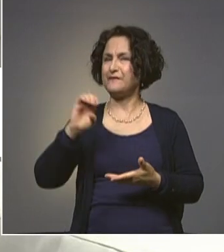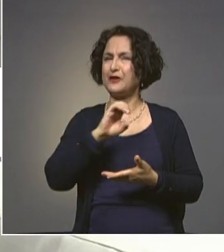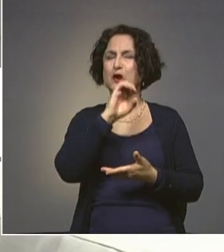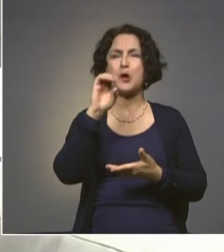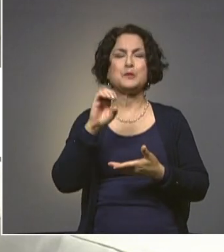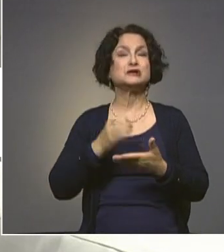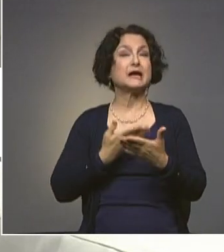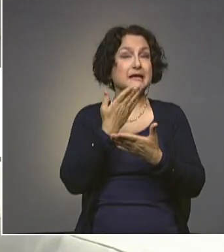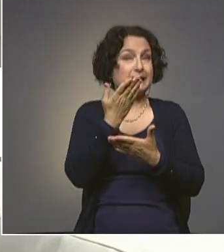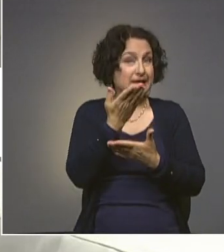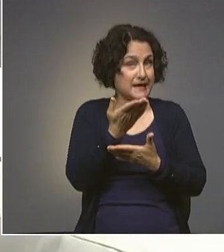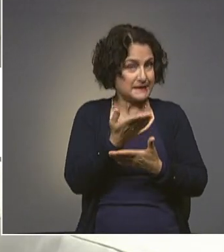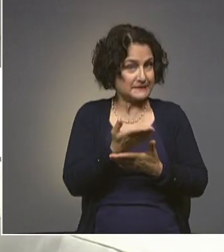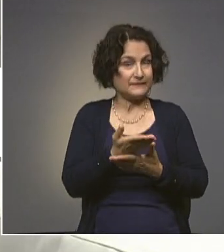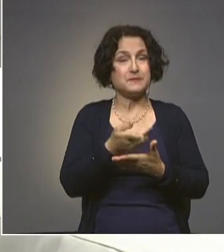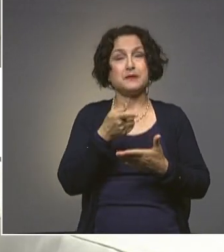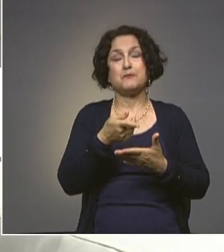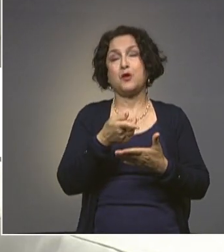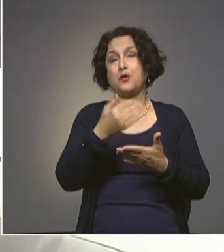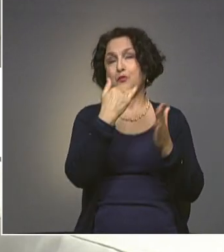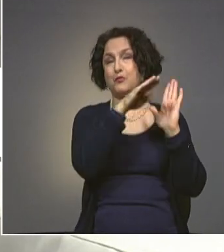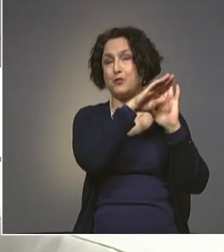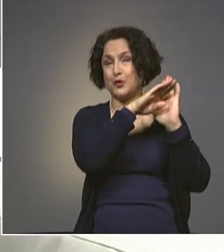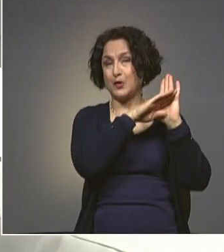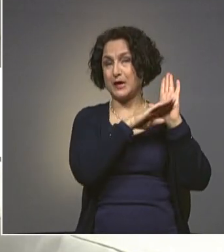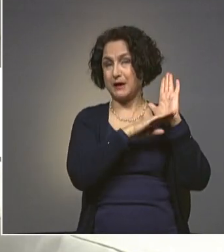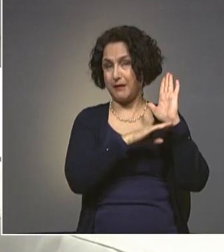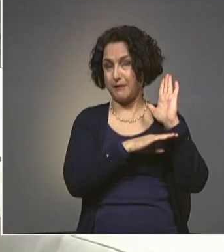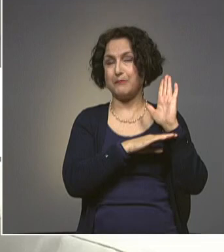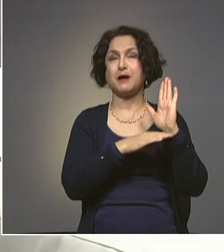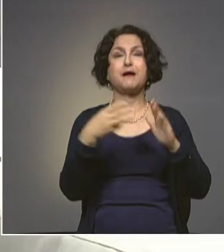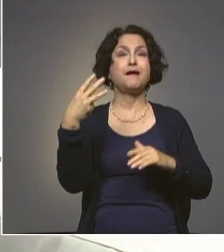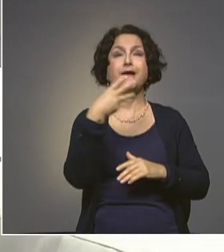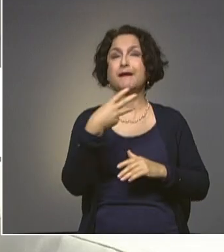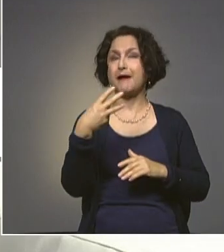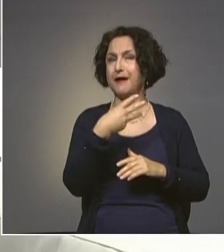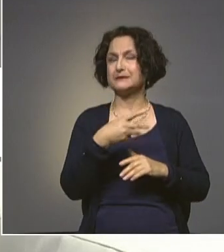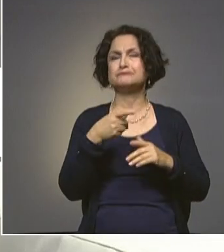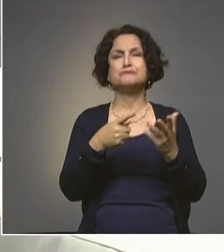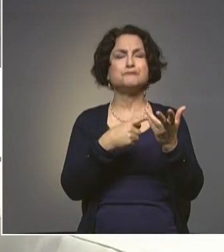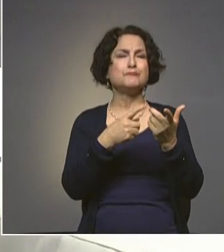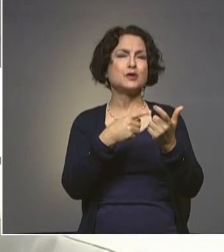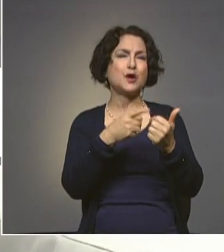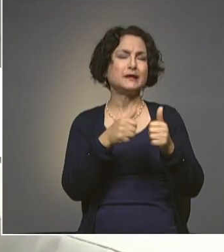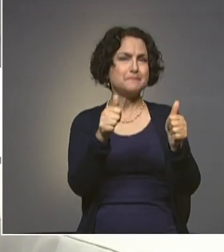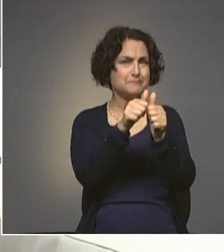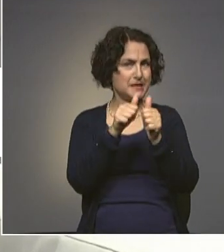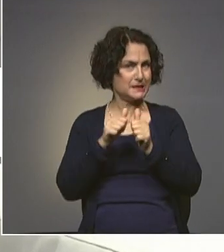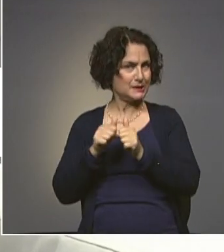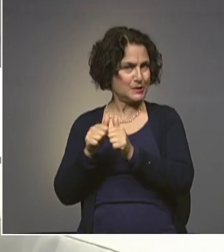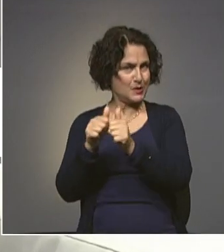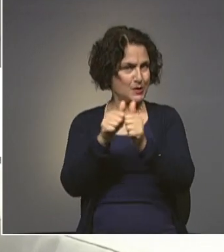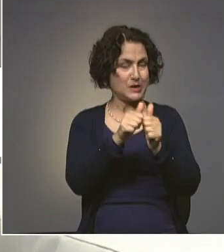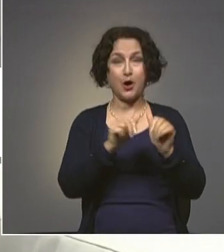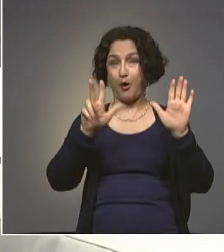на програмата Еразъм, Европейски университети. Там има ограничение на броя на партньорите в един проект, поради което